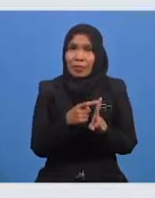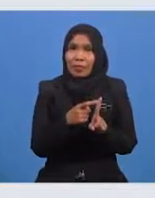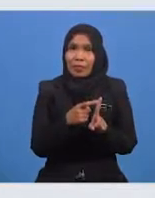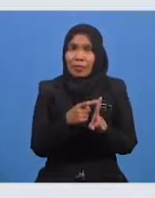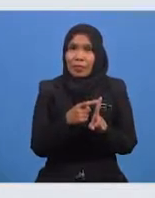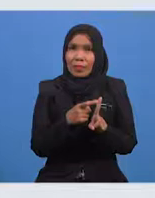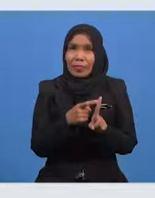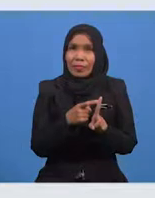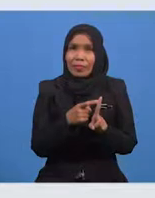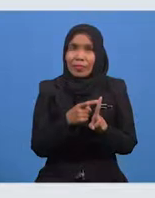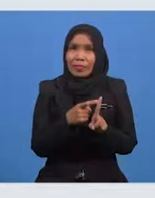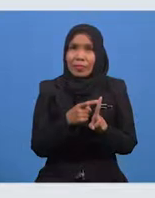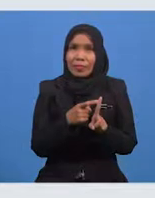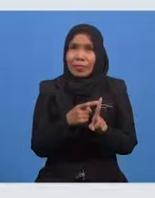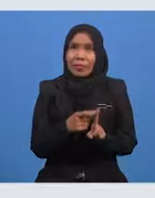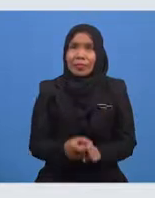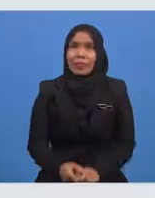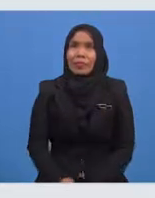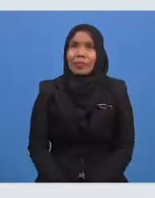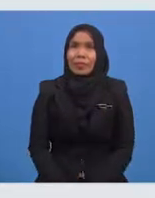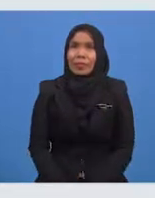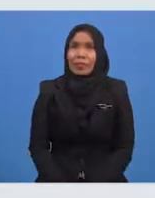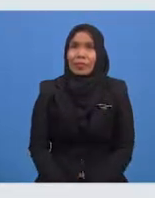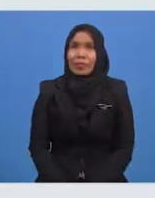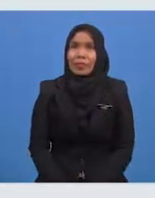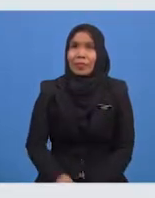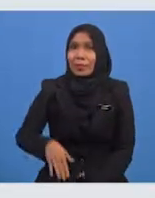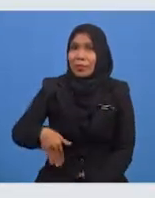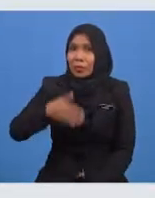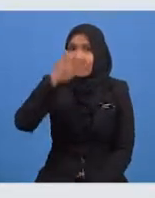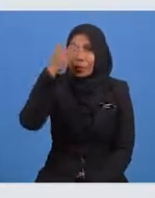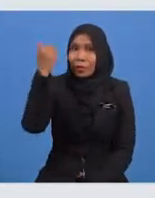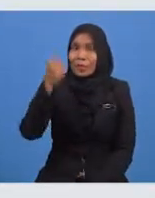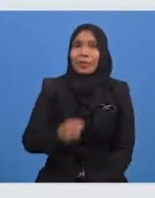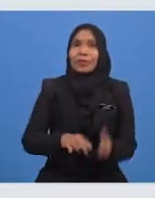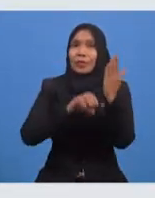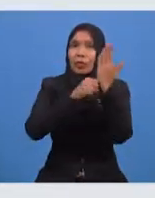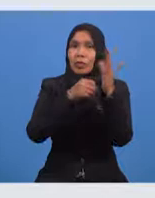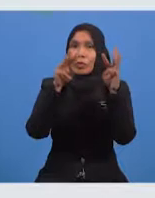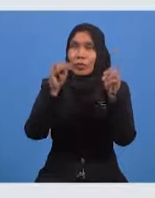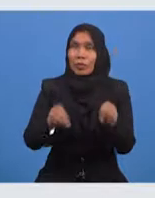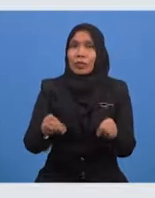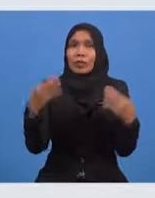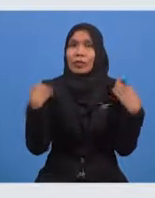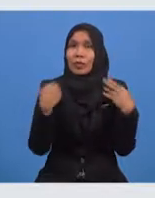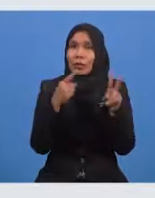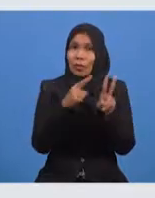kerja sedia ada. Ya, sebelum saya lupa, harus diingatkan dalam sumber manusia pula terbahagi kepada dua,